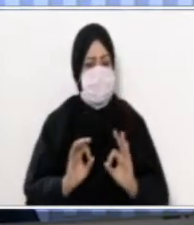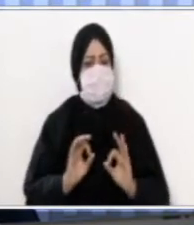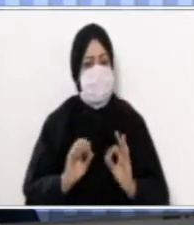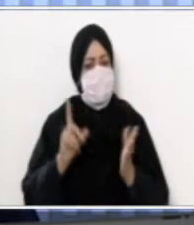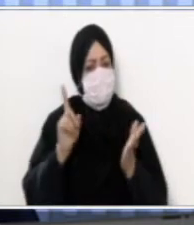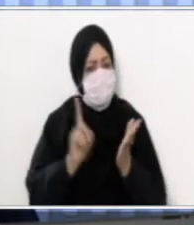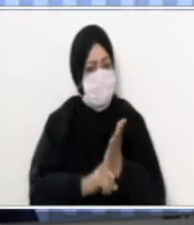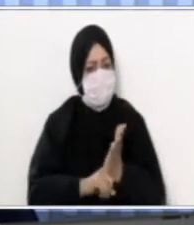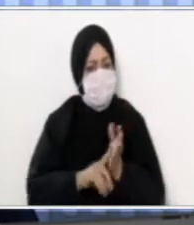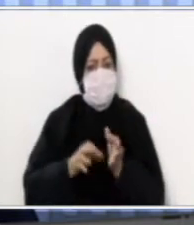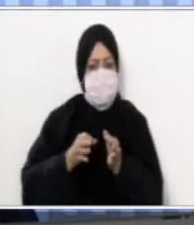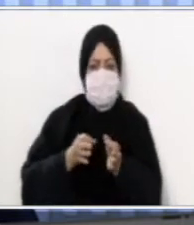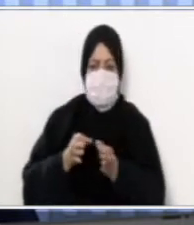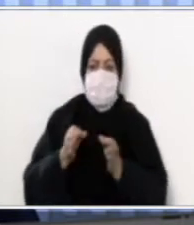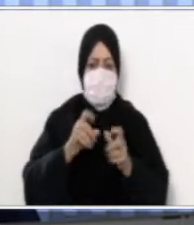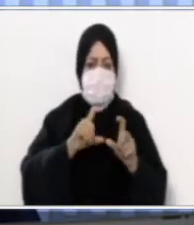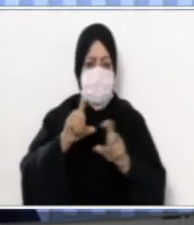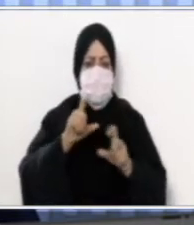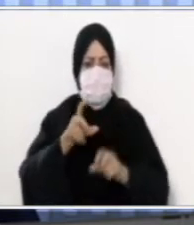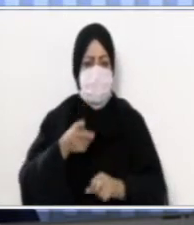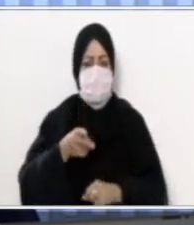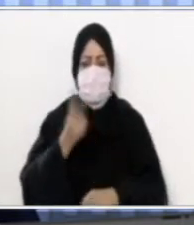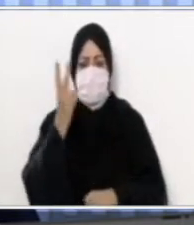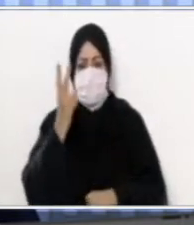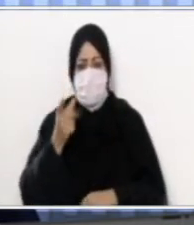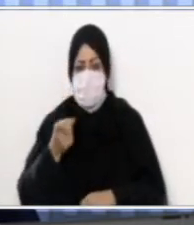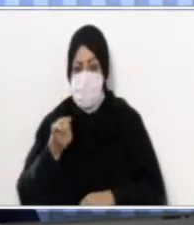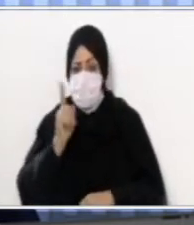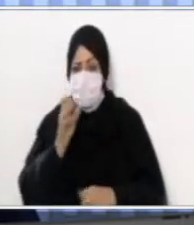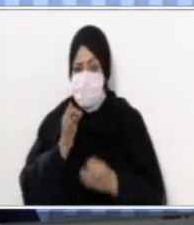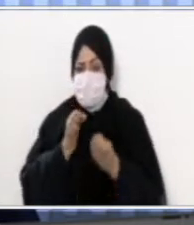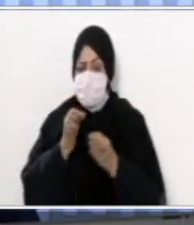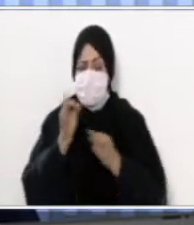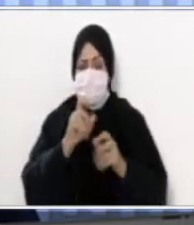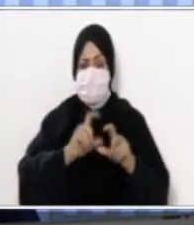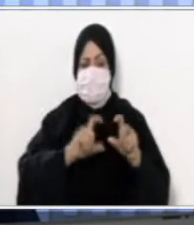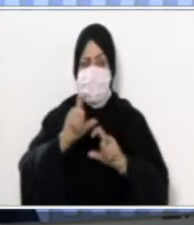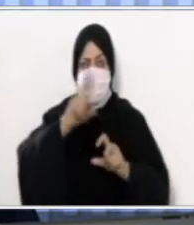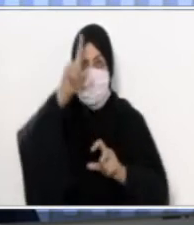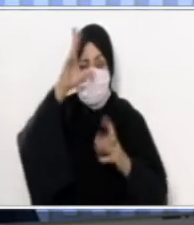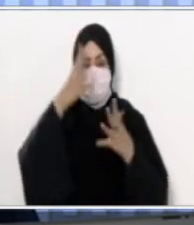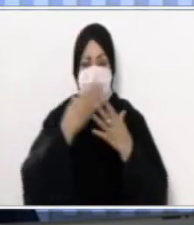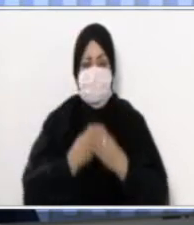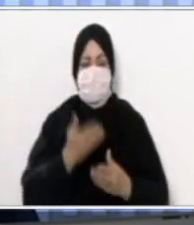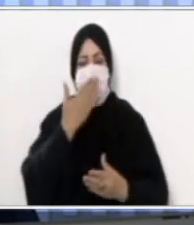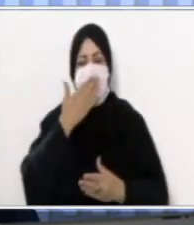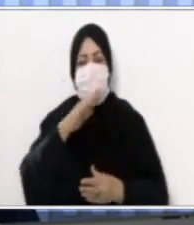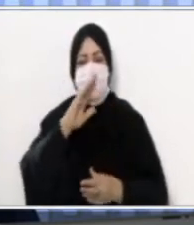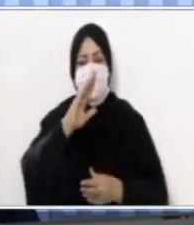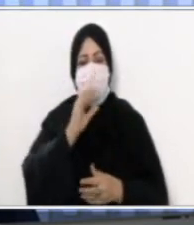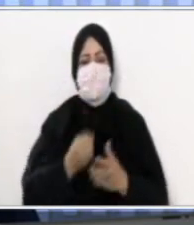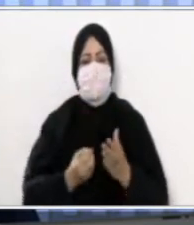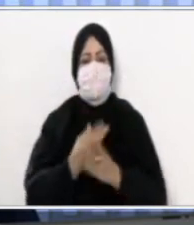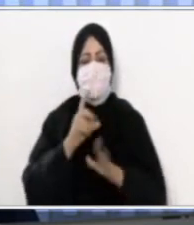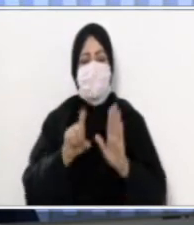الله وبحمده وثم بفضل هذه الثورة المباركة، من 2011 ما عاش فيه لا سلف ربوية ولا